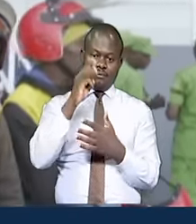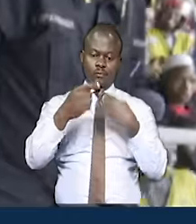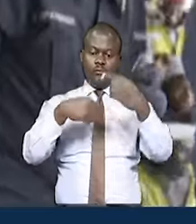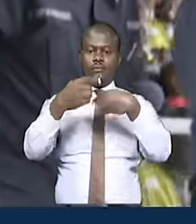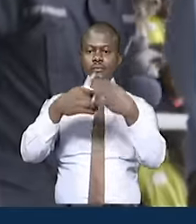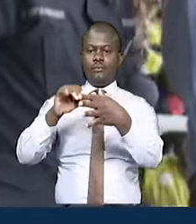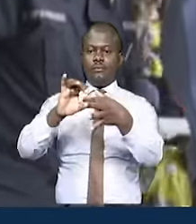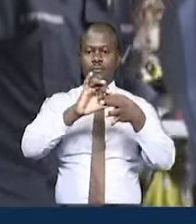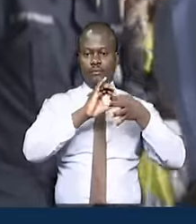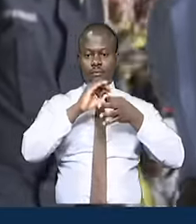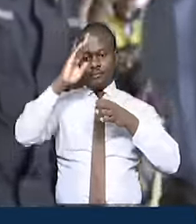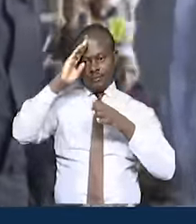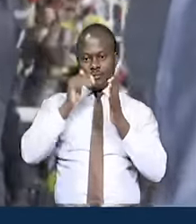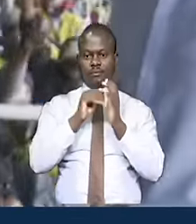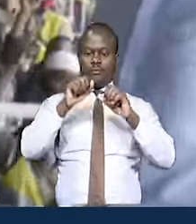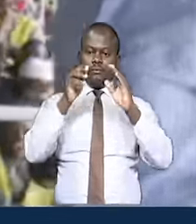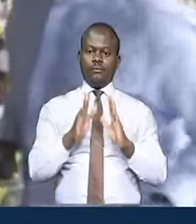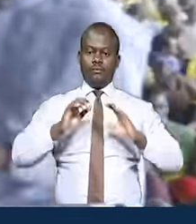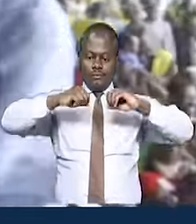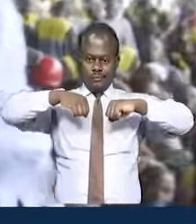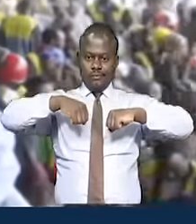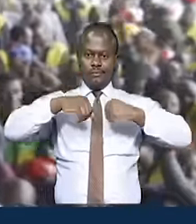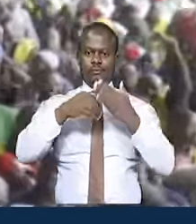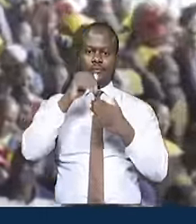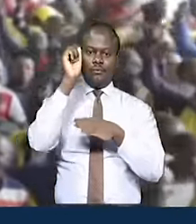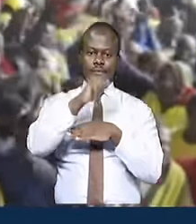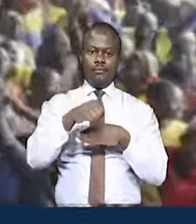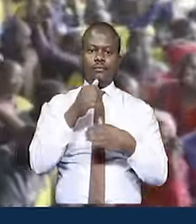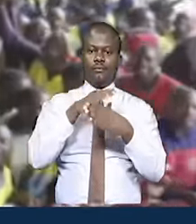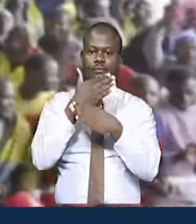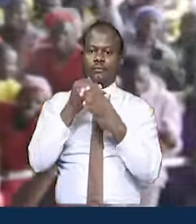gufatanya abapolisi n'abamotari bemeranijwe kurushaho guhana amakuru